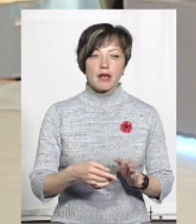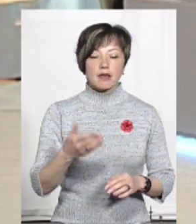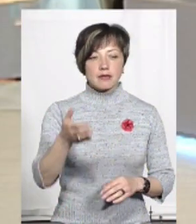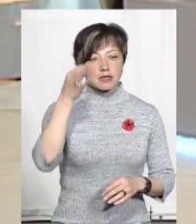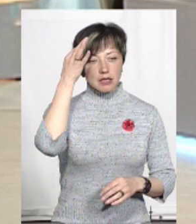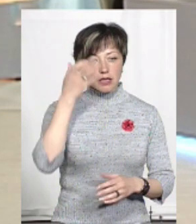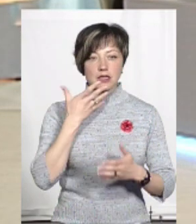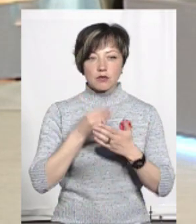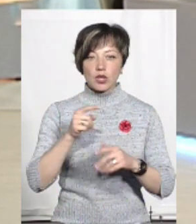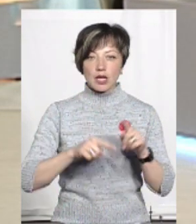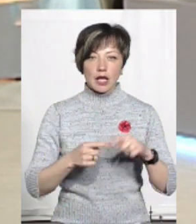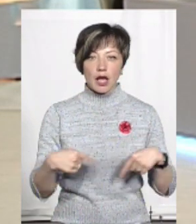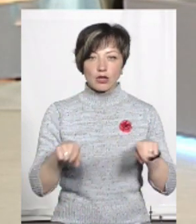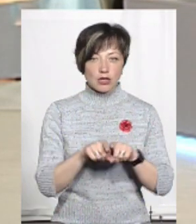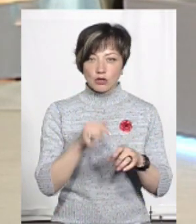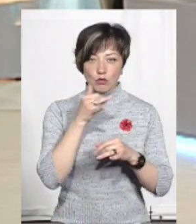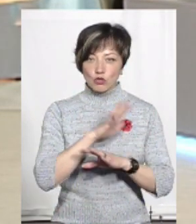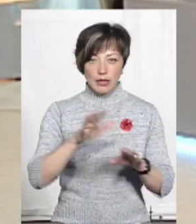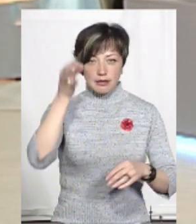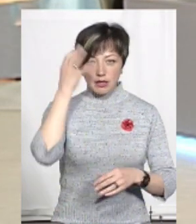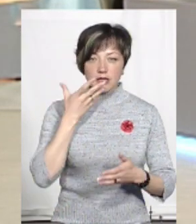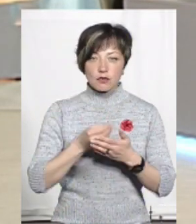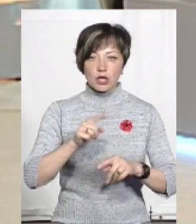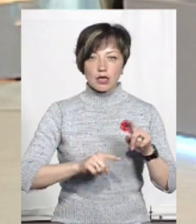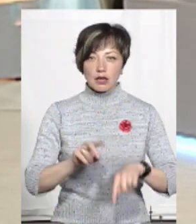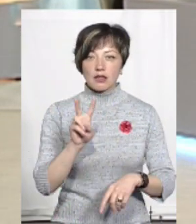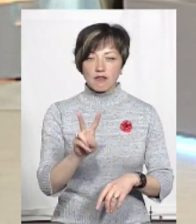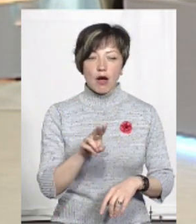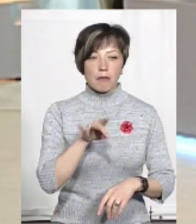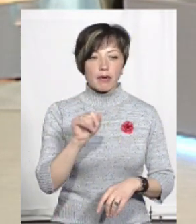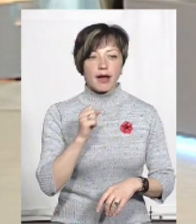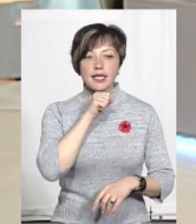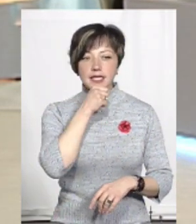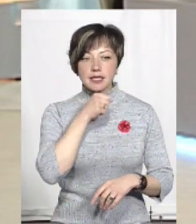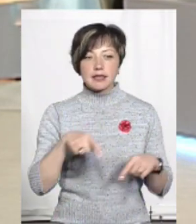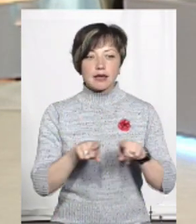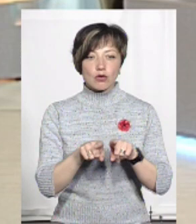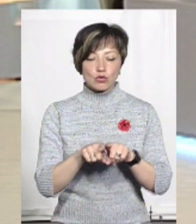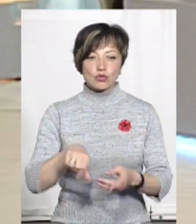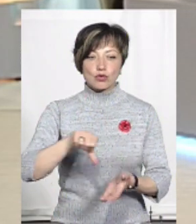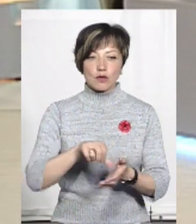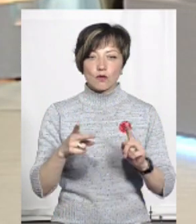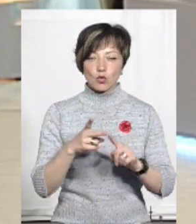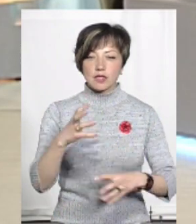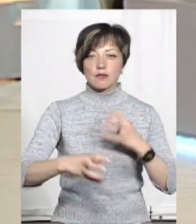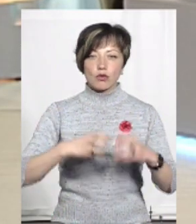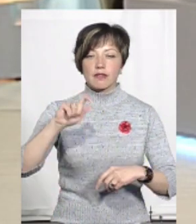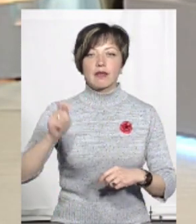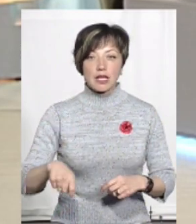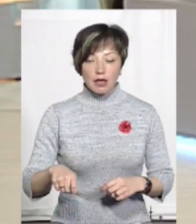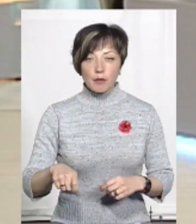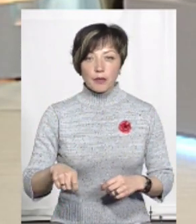згадала своїх рідних, я теж не можу цього не зробити, тому що моїх два прадіди також брали участь у Другій світовій війні.